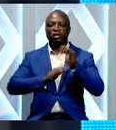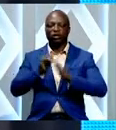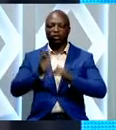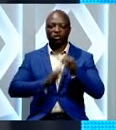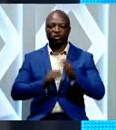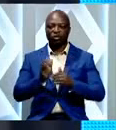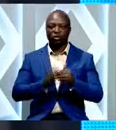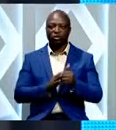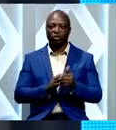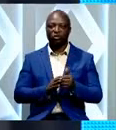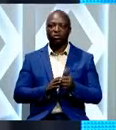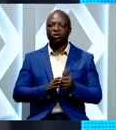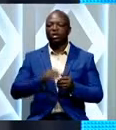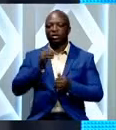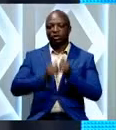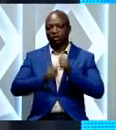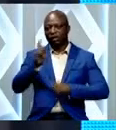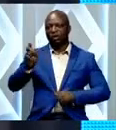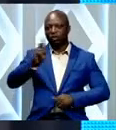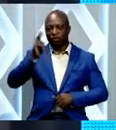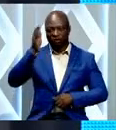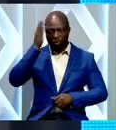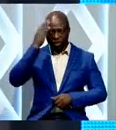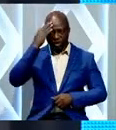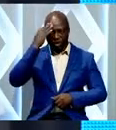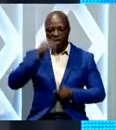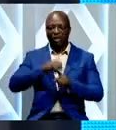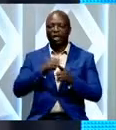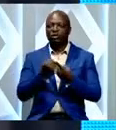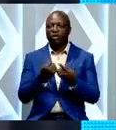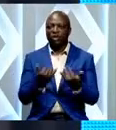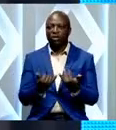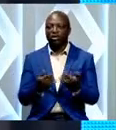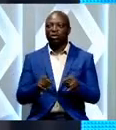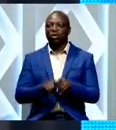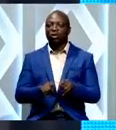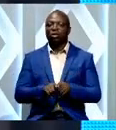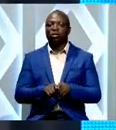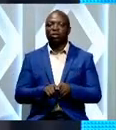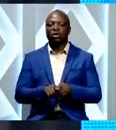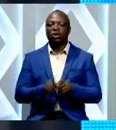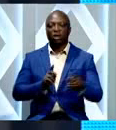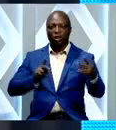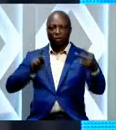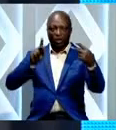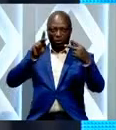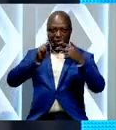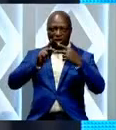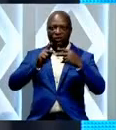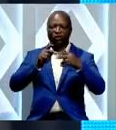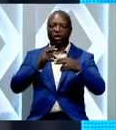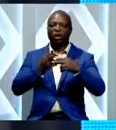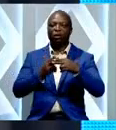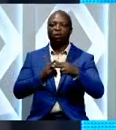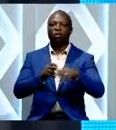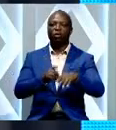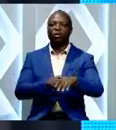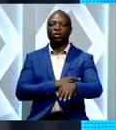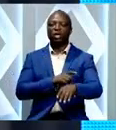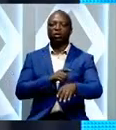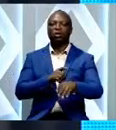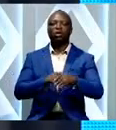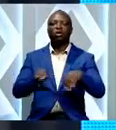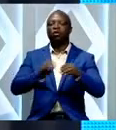infrastructures. Chacun le sait. La situation actuelle, comme les perspectives à moyen terme, n'offre aucun